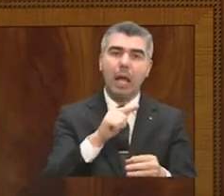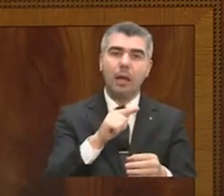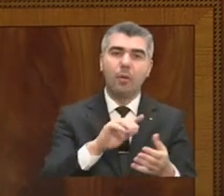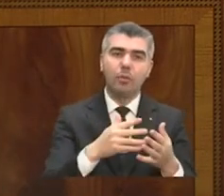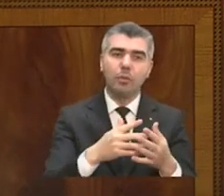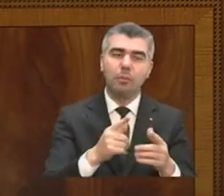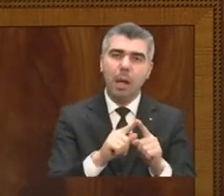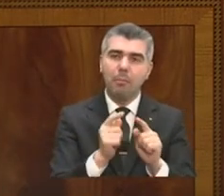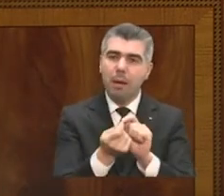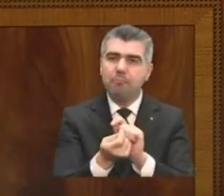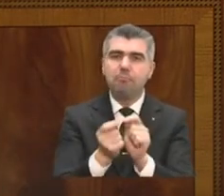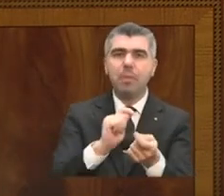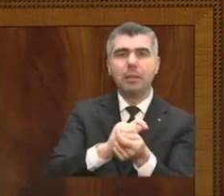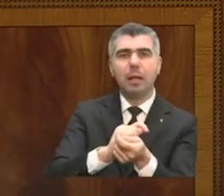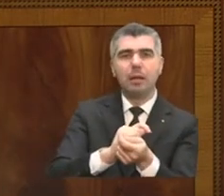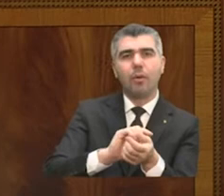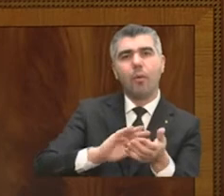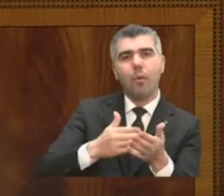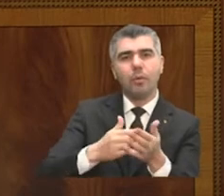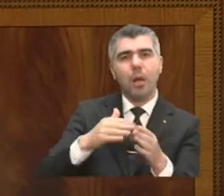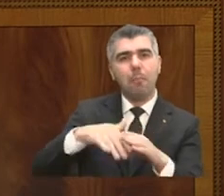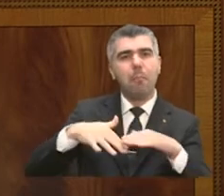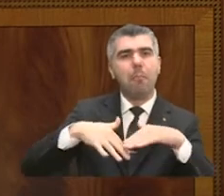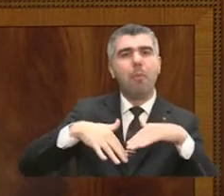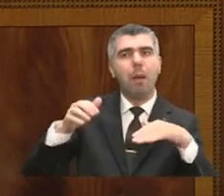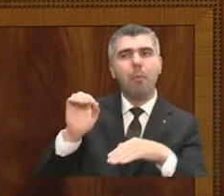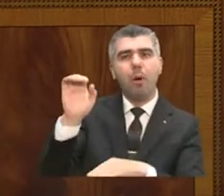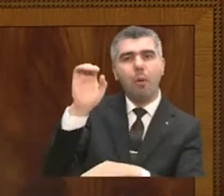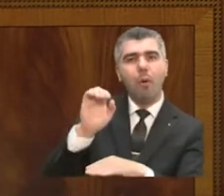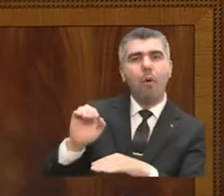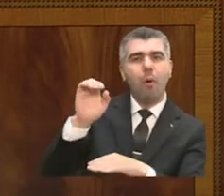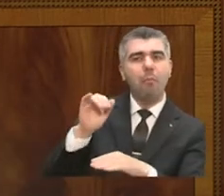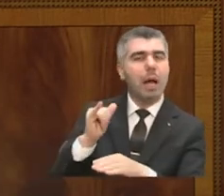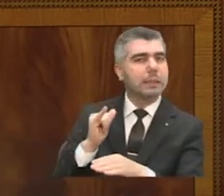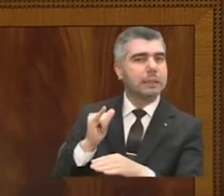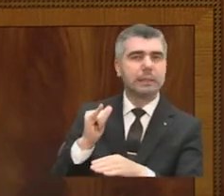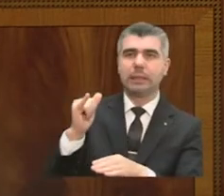limoger des personnalités. Et